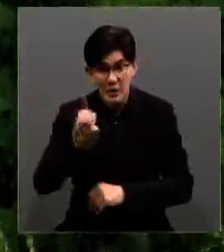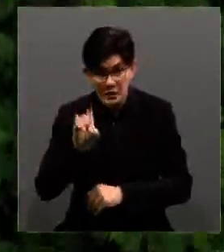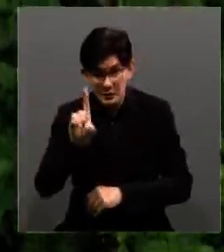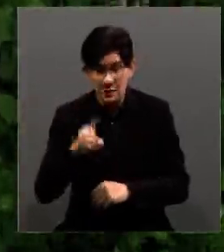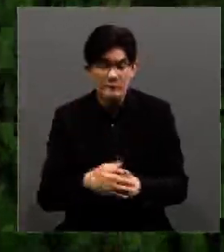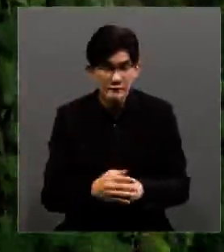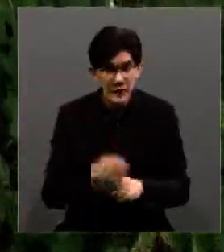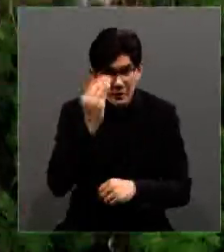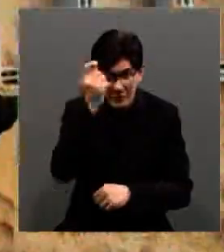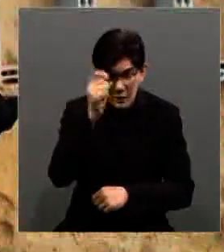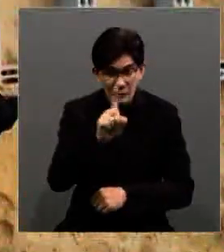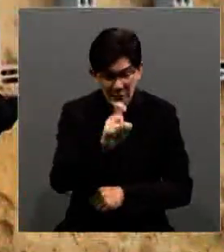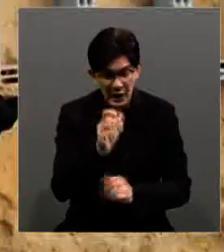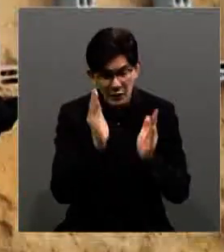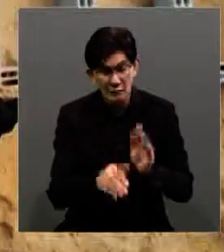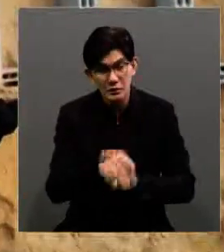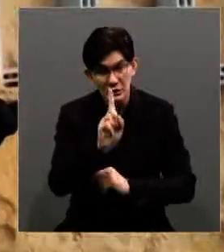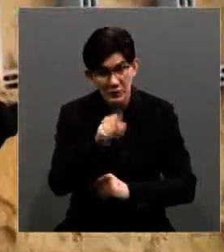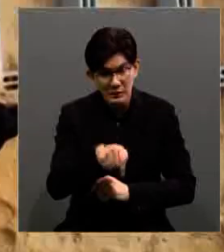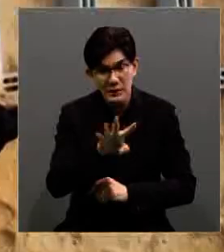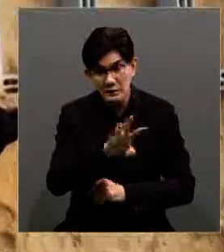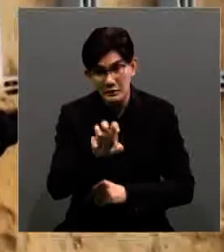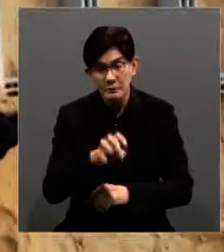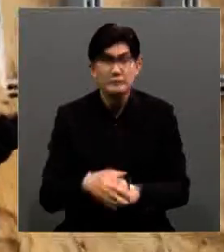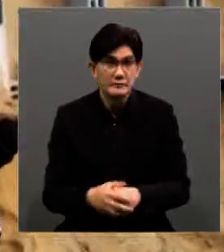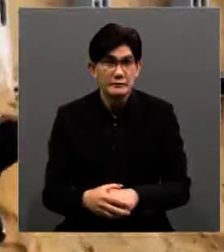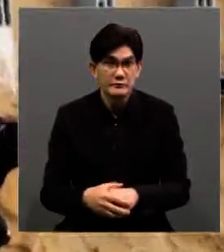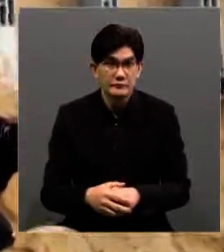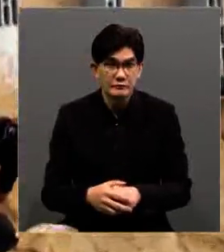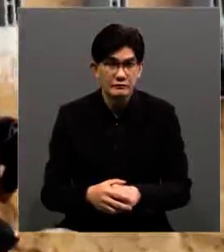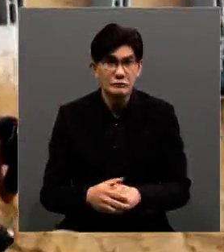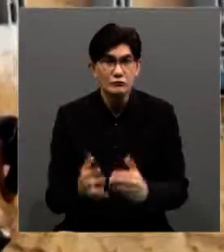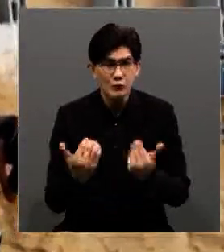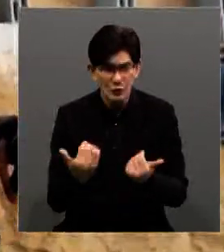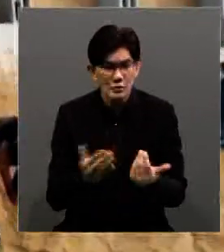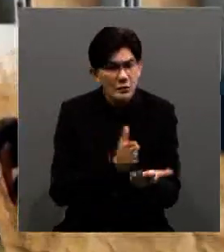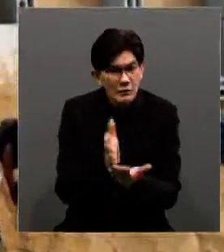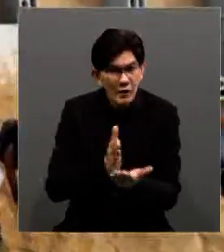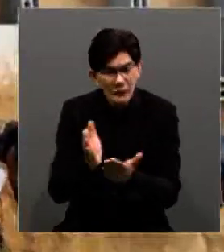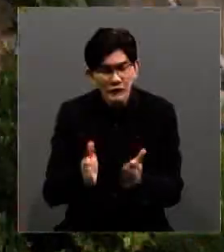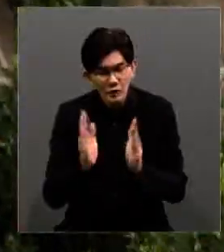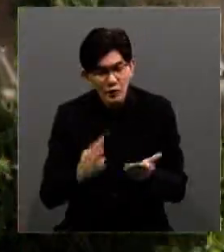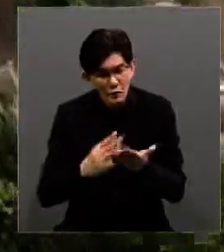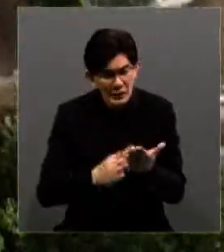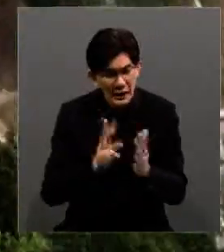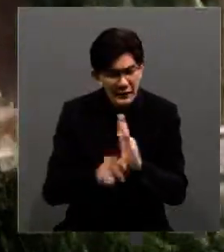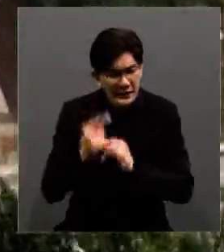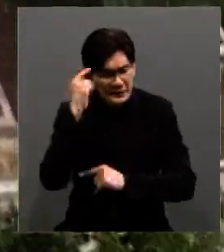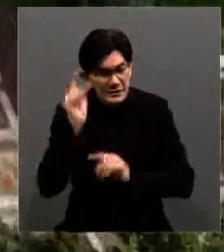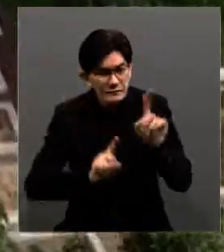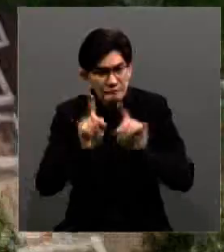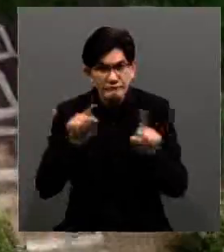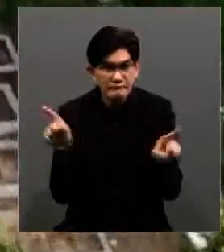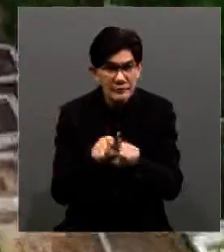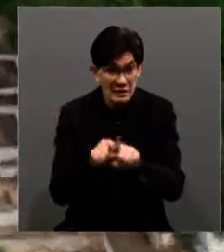คนและในฝั่งอิสราเอลที่ประมาณ 1,400คนนี่เป็นสถานการณ์ที่หลายๆฝ่ายนักวิชาการหลายท่านเนี่ยเขได้ออกมาประเมินเอา